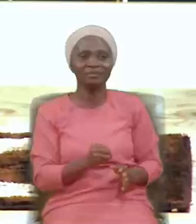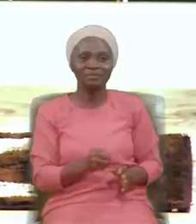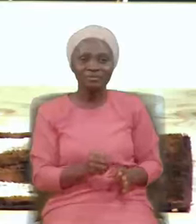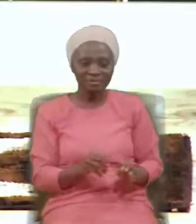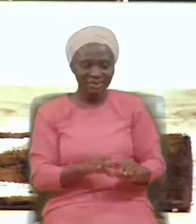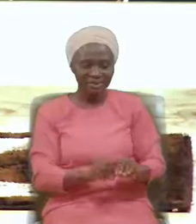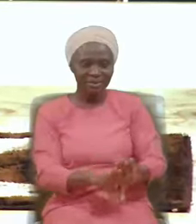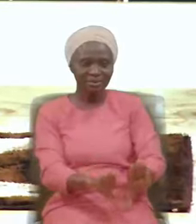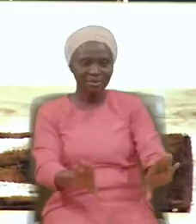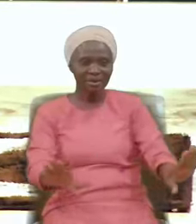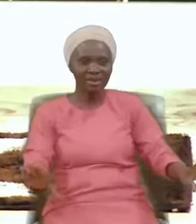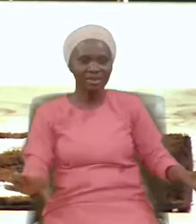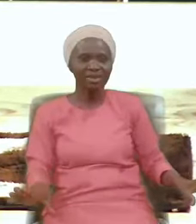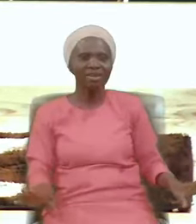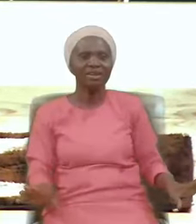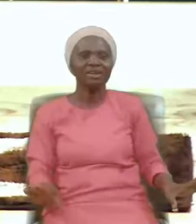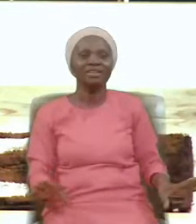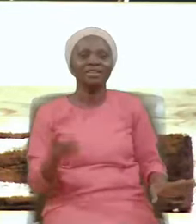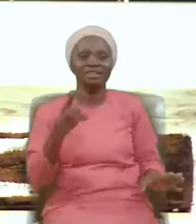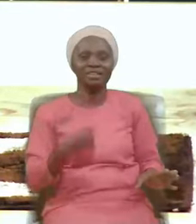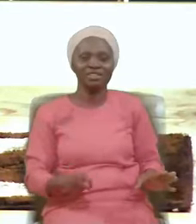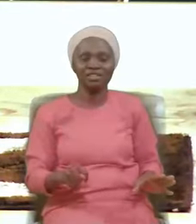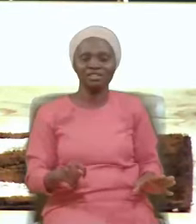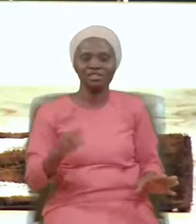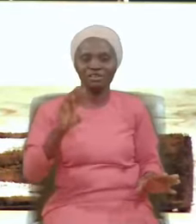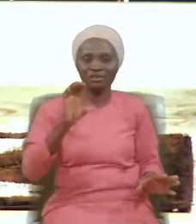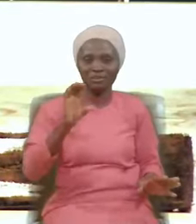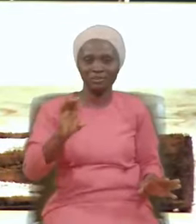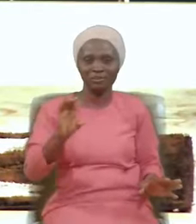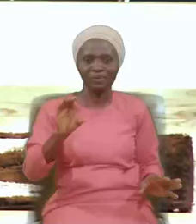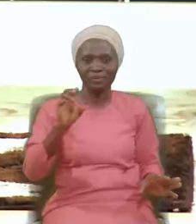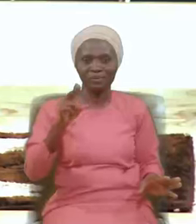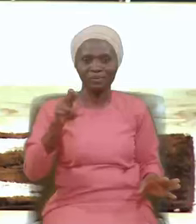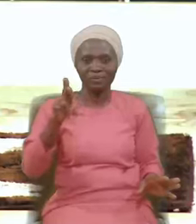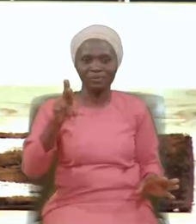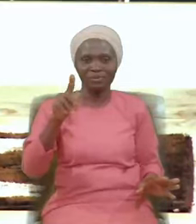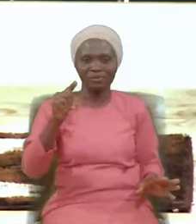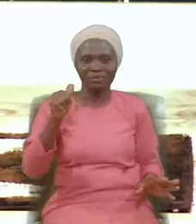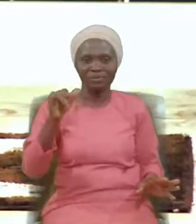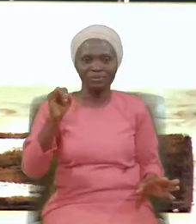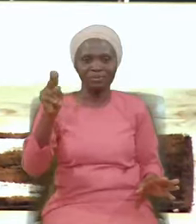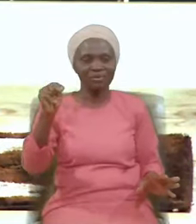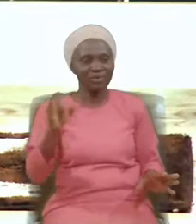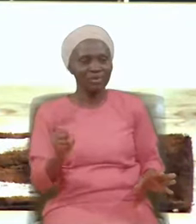demeure. Ne retiens pas. Allonge tes cordages et affermis tes